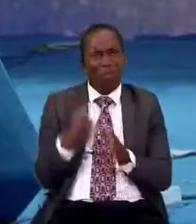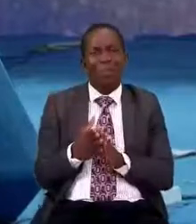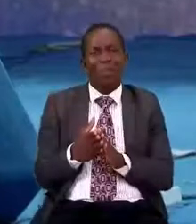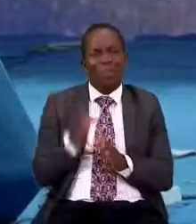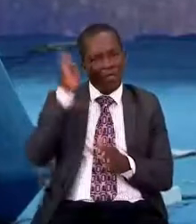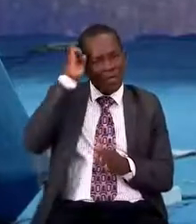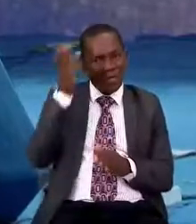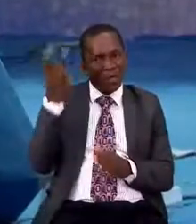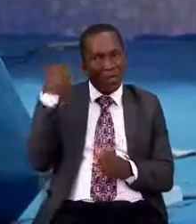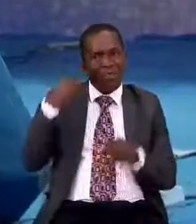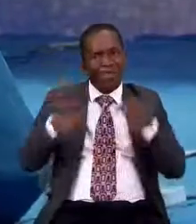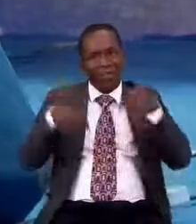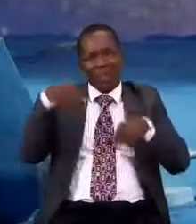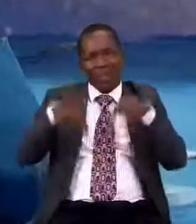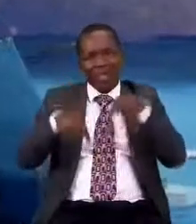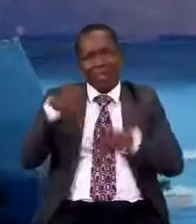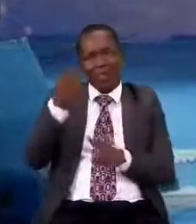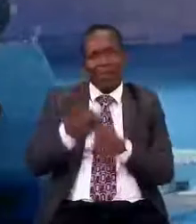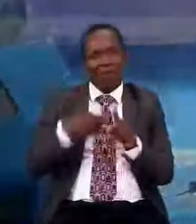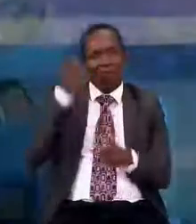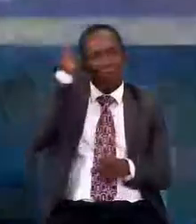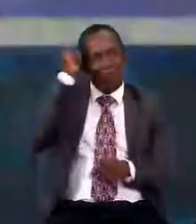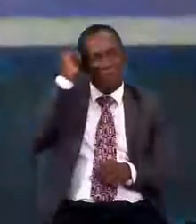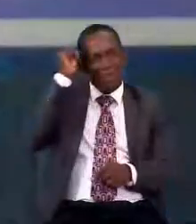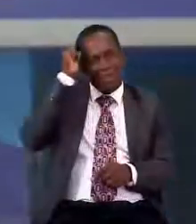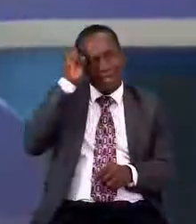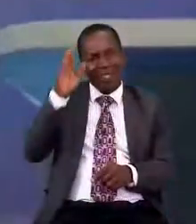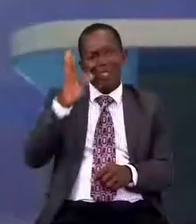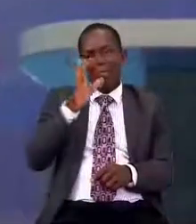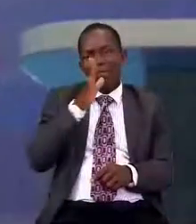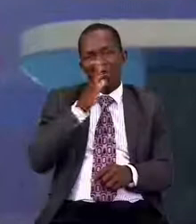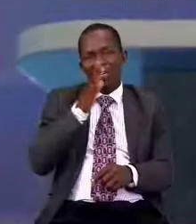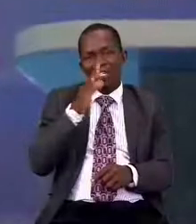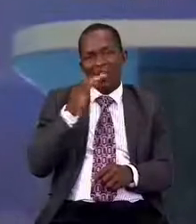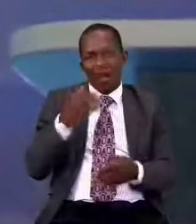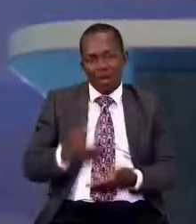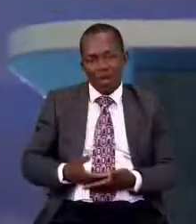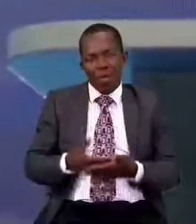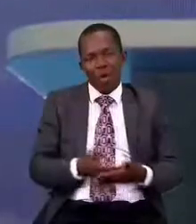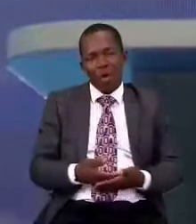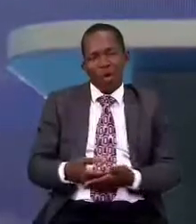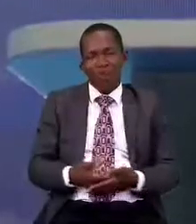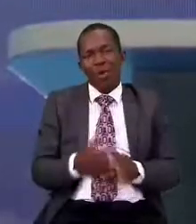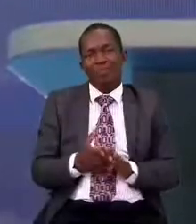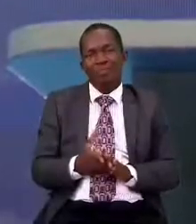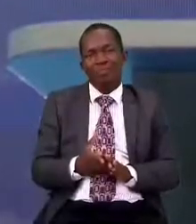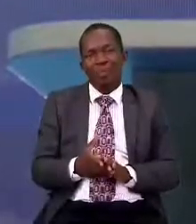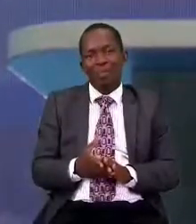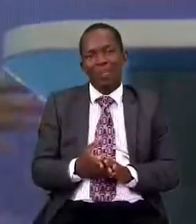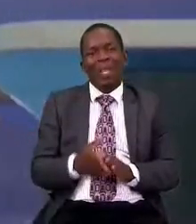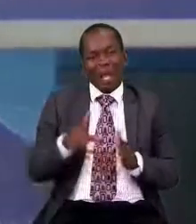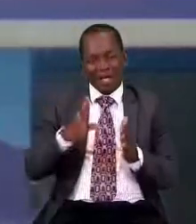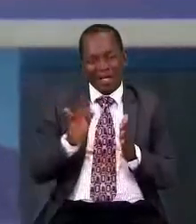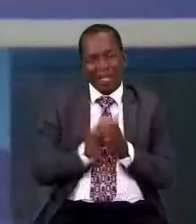l'intrusion là a mené une confusion. Je n'ai jamais fait ça. Il me disait de me lever et marcher. Je ne peux pas me lever et